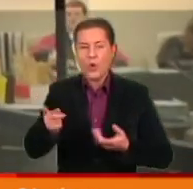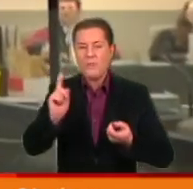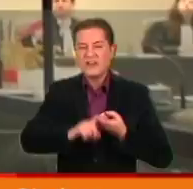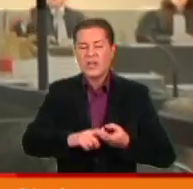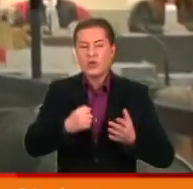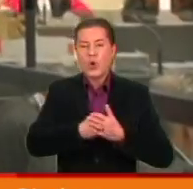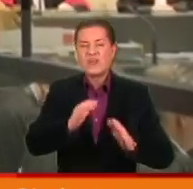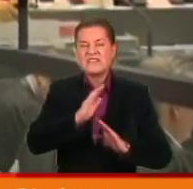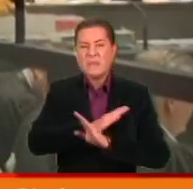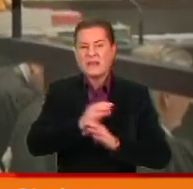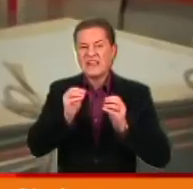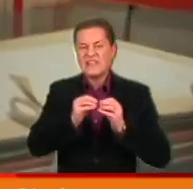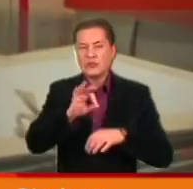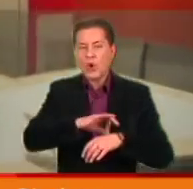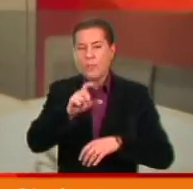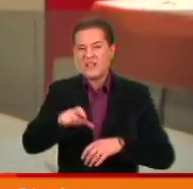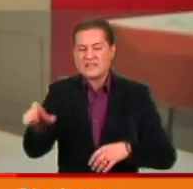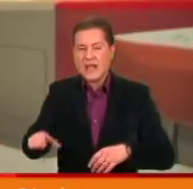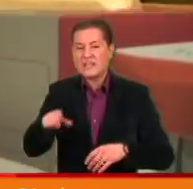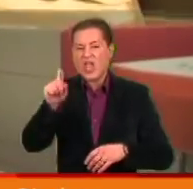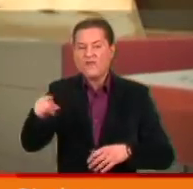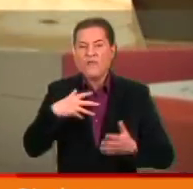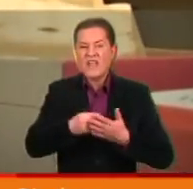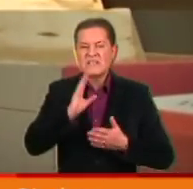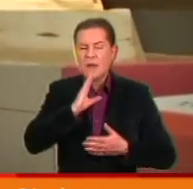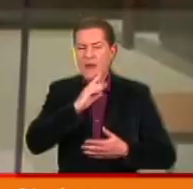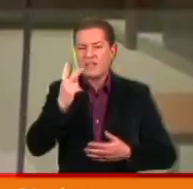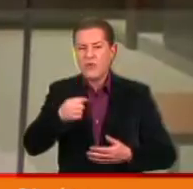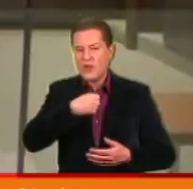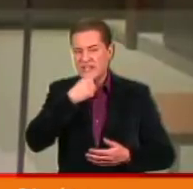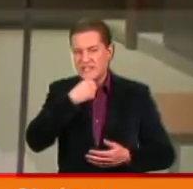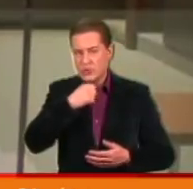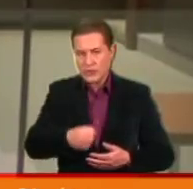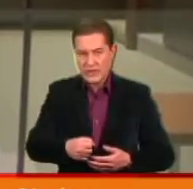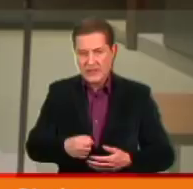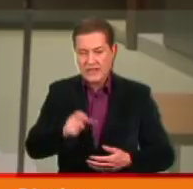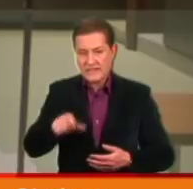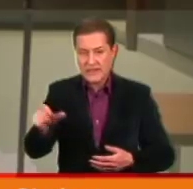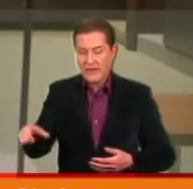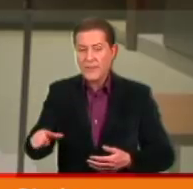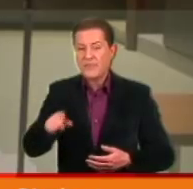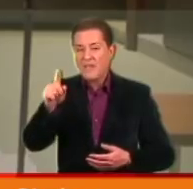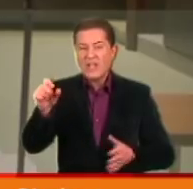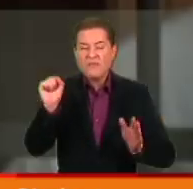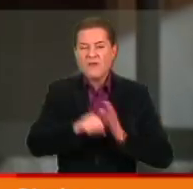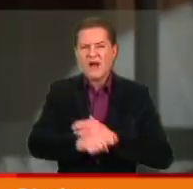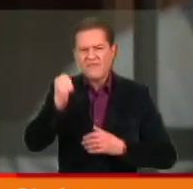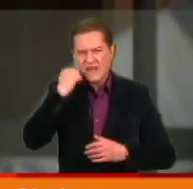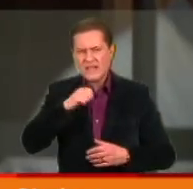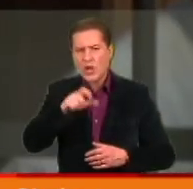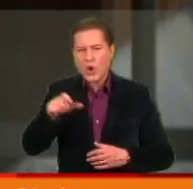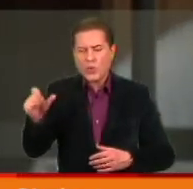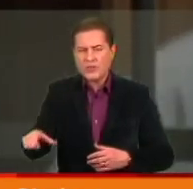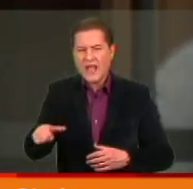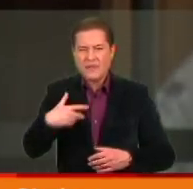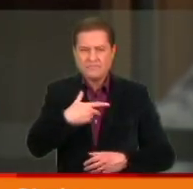смерті 10 пацієнтів. Серед них його власна мати, двоє дідусів та тесть. Слідчі стверджують, вбивав переважно літніх людей,